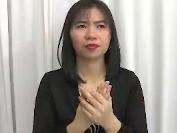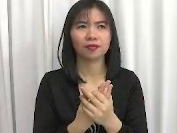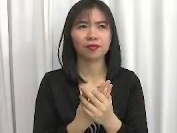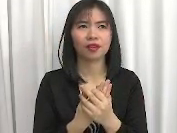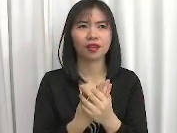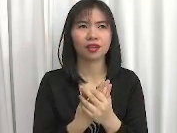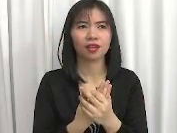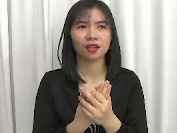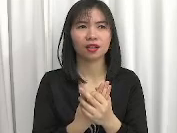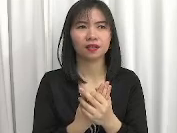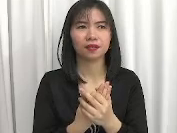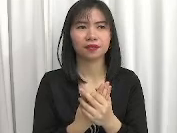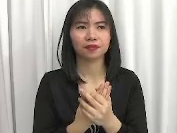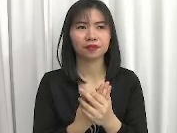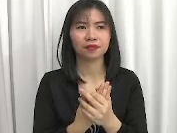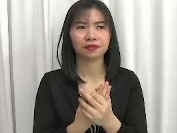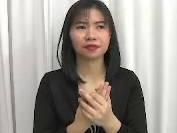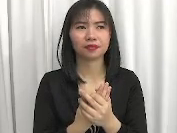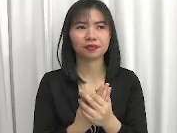mabuting